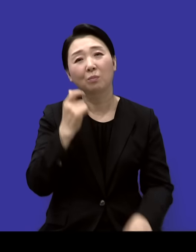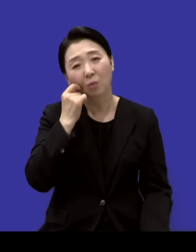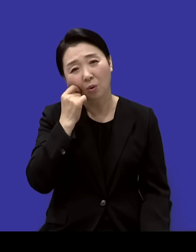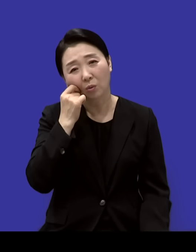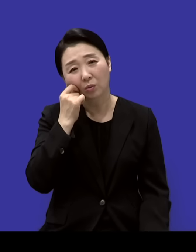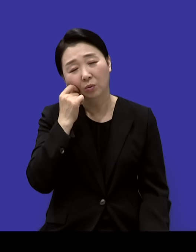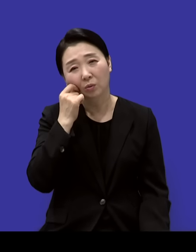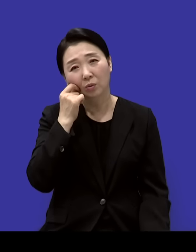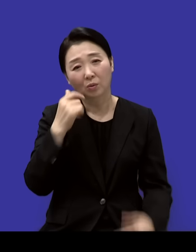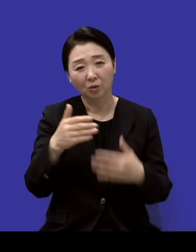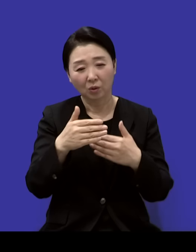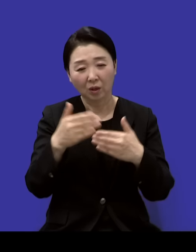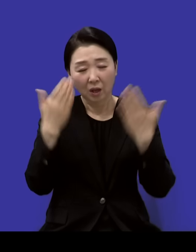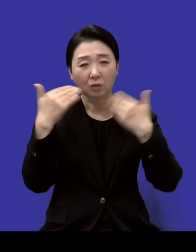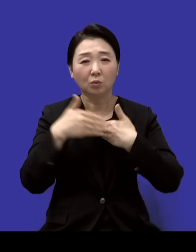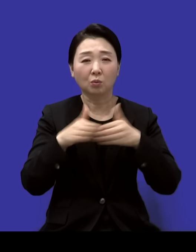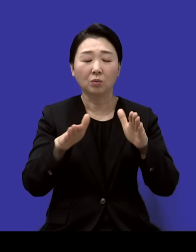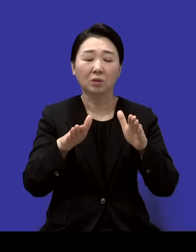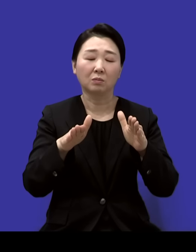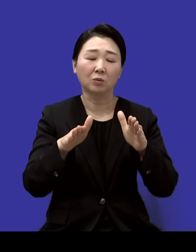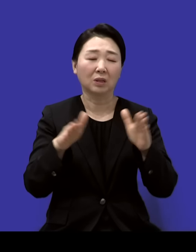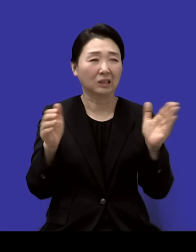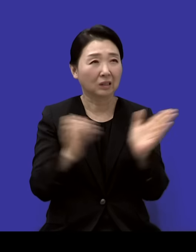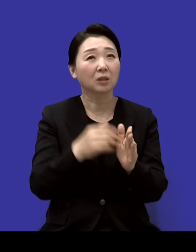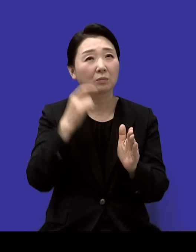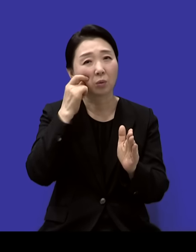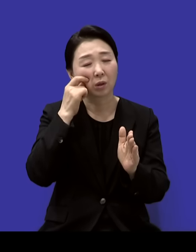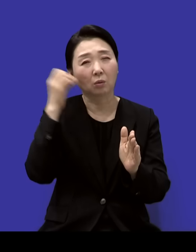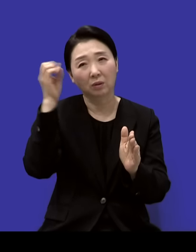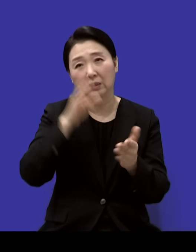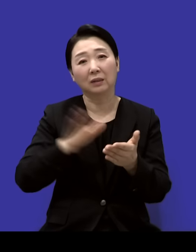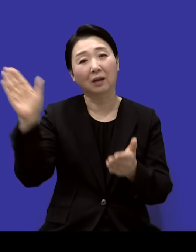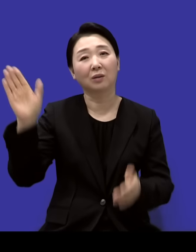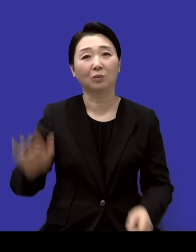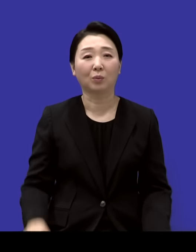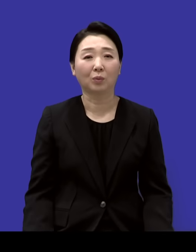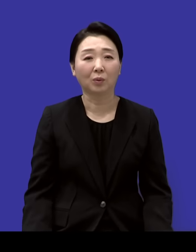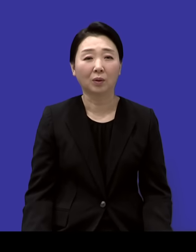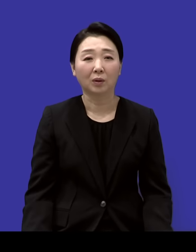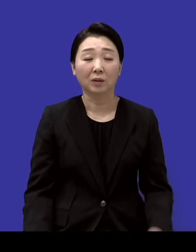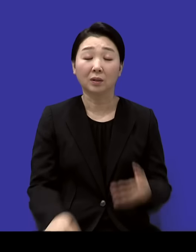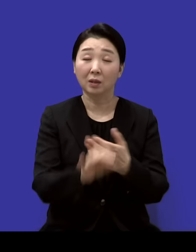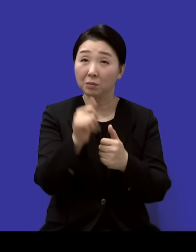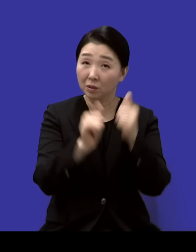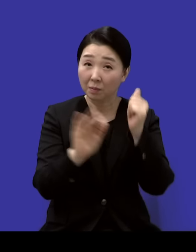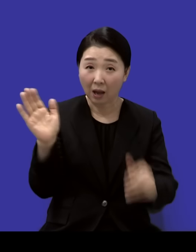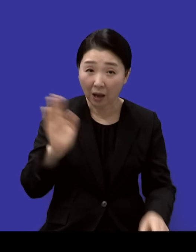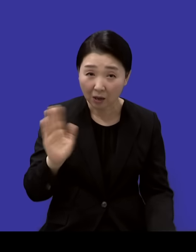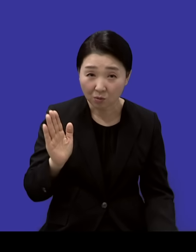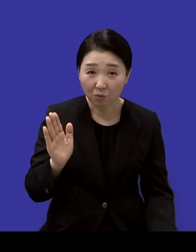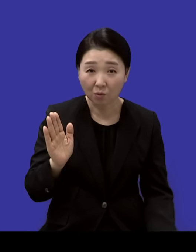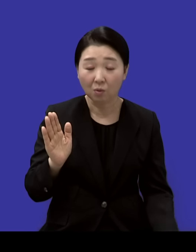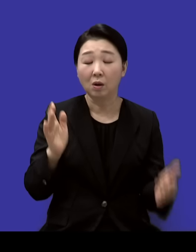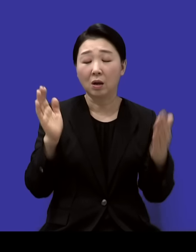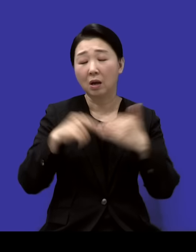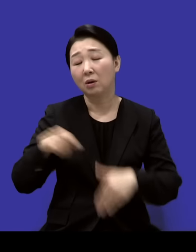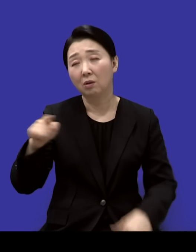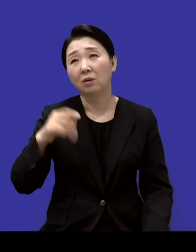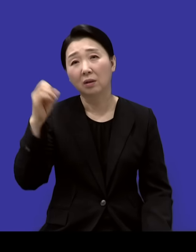교실 문을 박차고 나가버렸어요. 그 이후로 모의고사하고 뭐고 다 학교를 안 나가고 그러니까 간당간당 점심